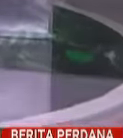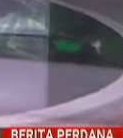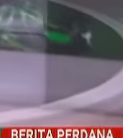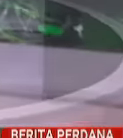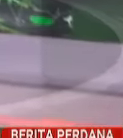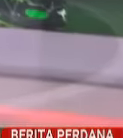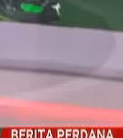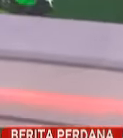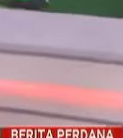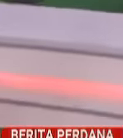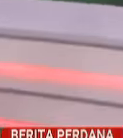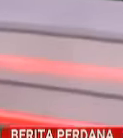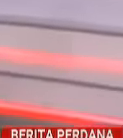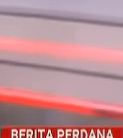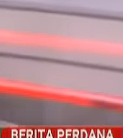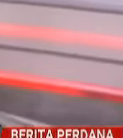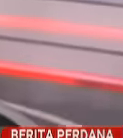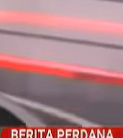nanti.